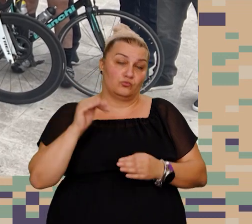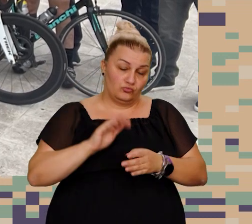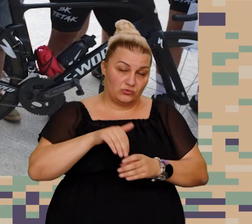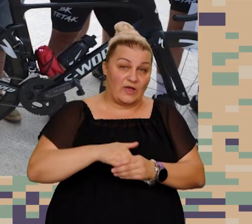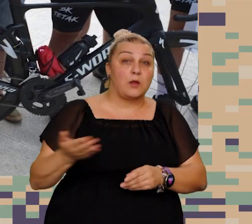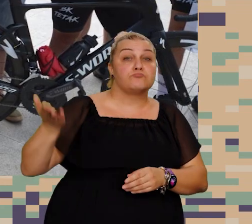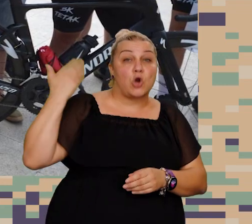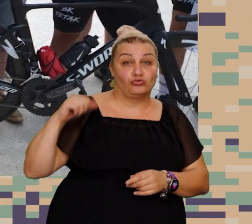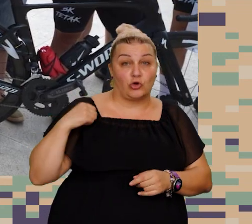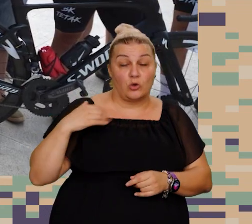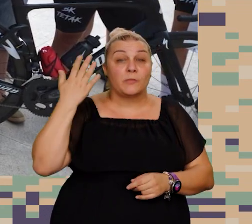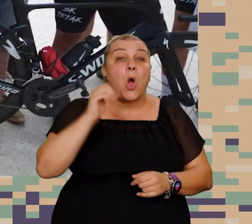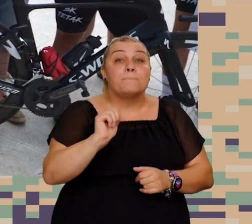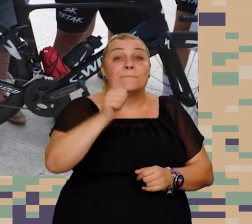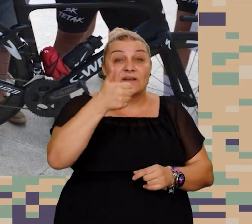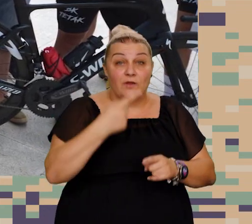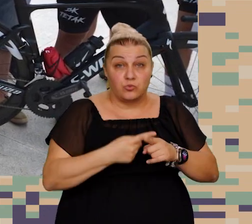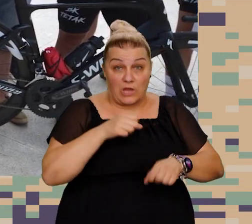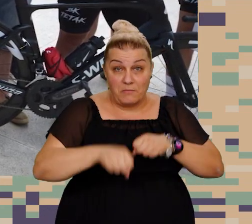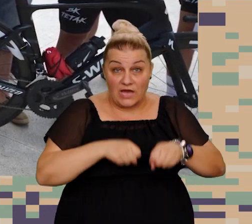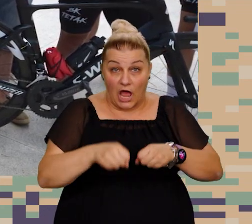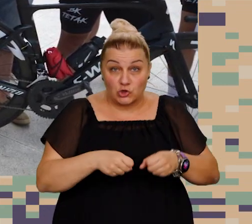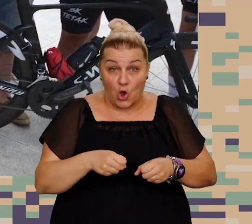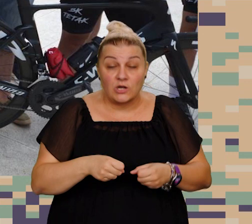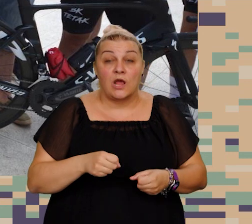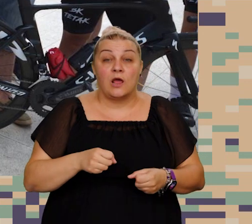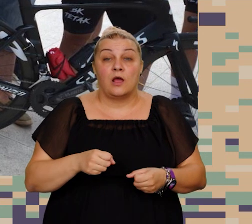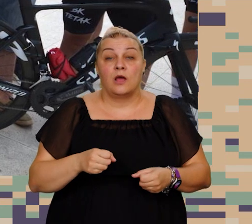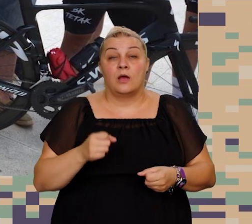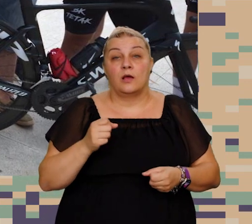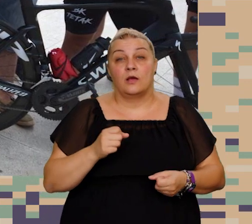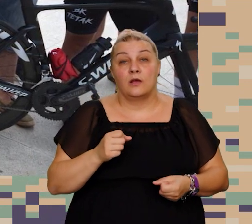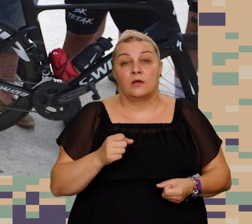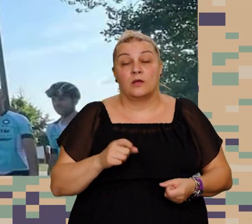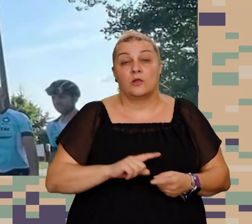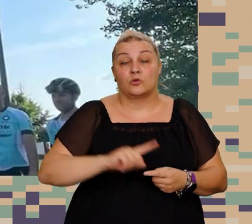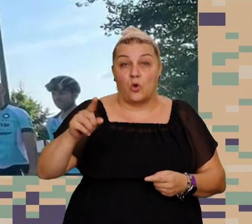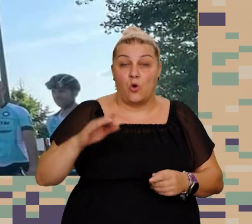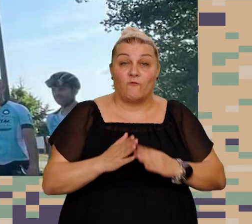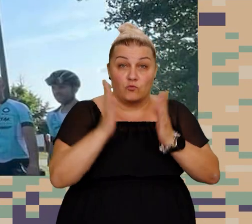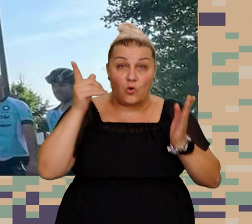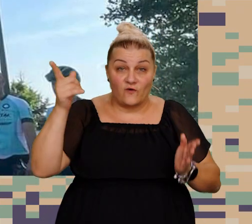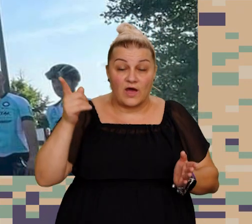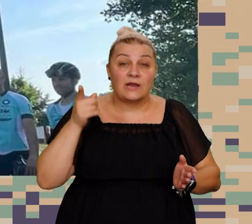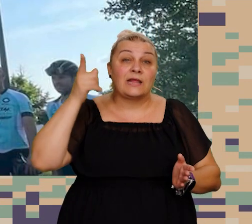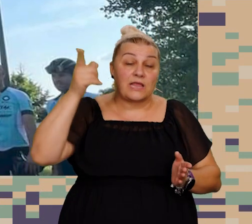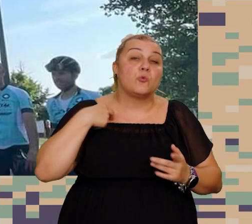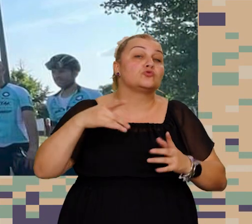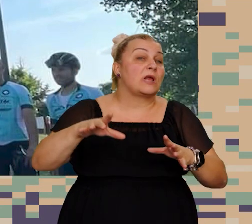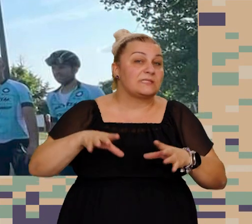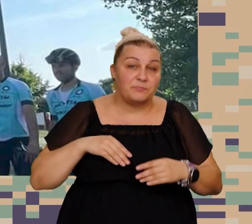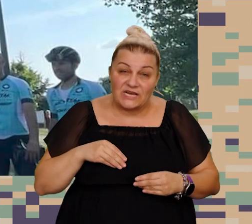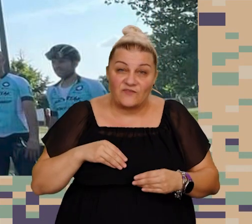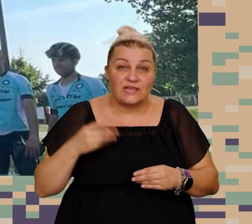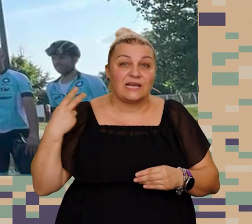odnosno prošle godine je bio prvi. Išao je, start je bio u Vukovaru. Tamo nas je lokalna vlast